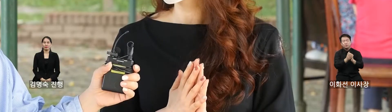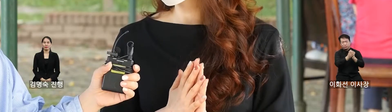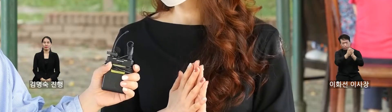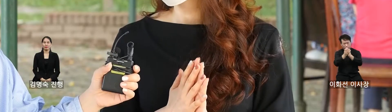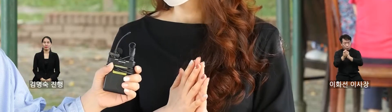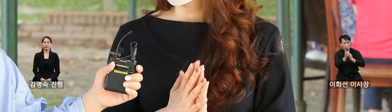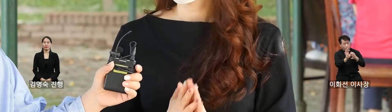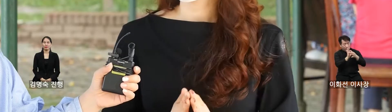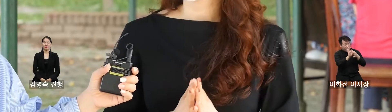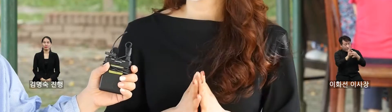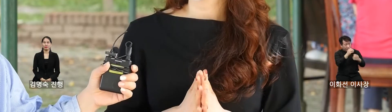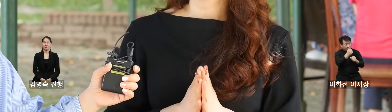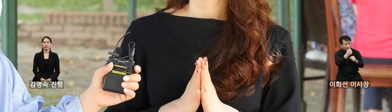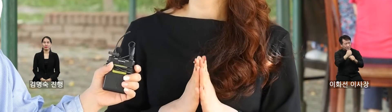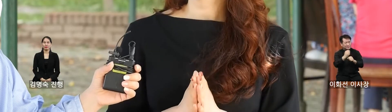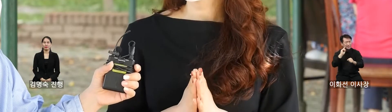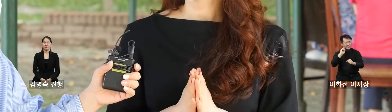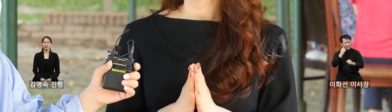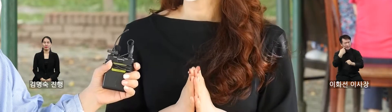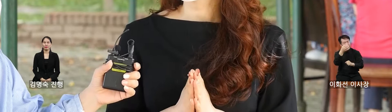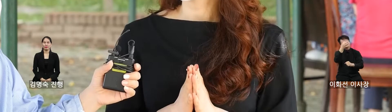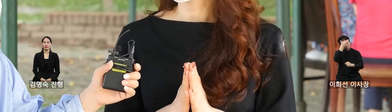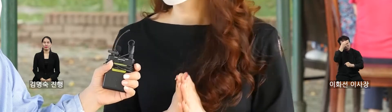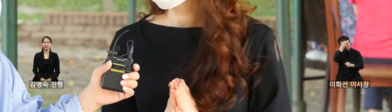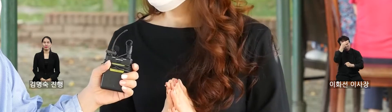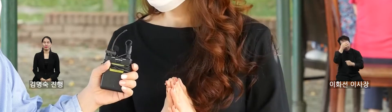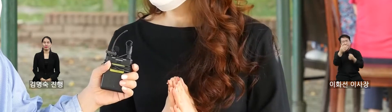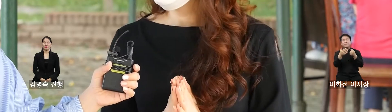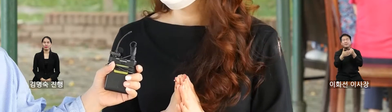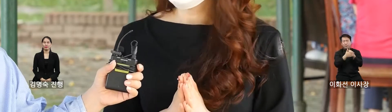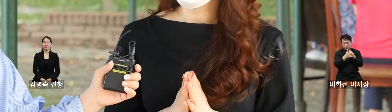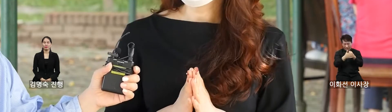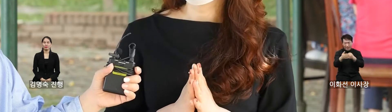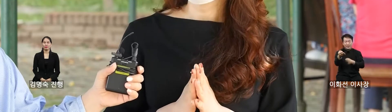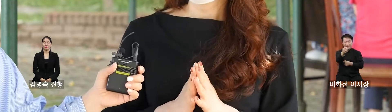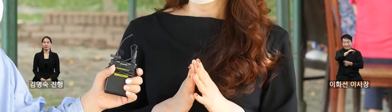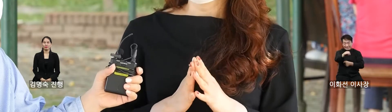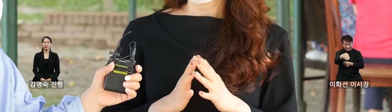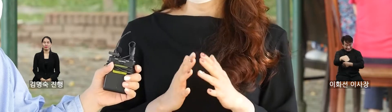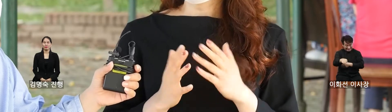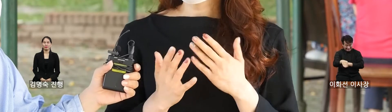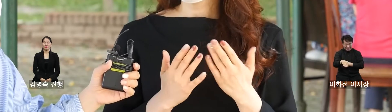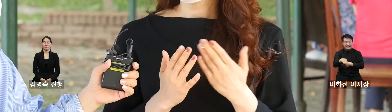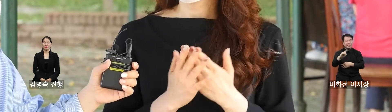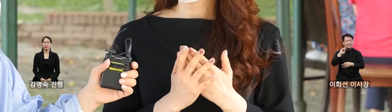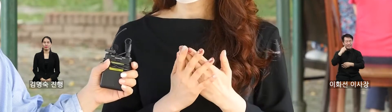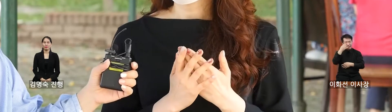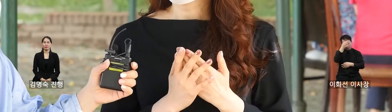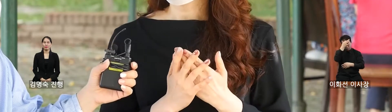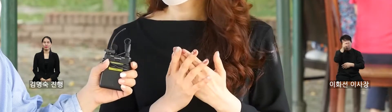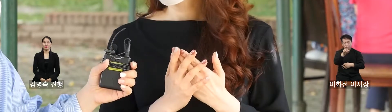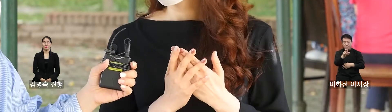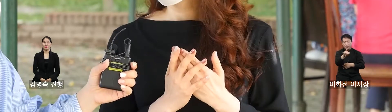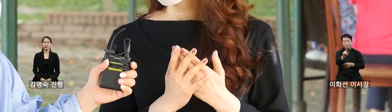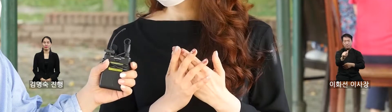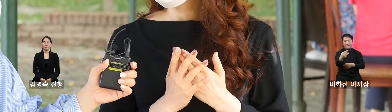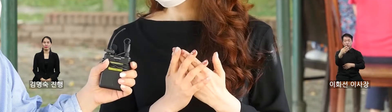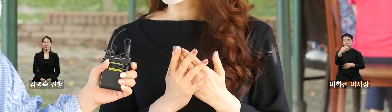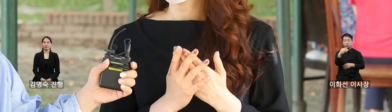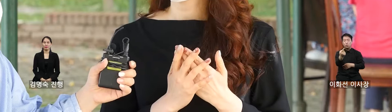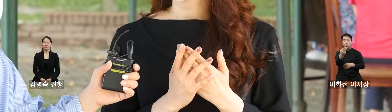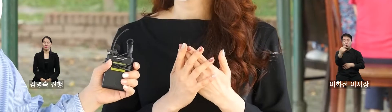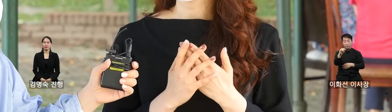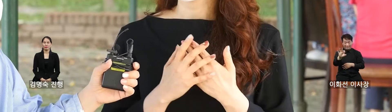만드는 예술, 그래서 글씨 예술 멘토링이라고 했는데요. 그 멘토링이라는 말 자체에서 오는